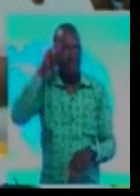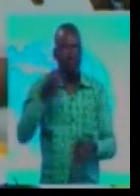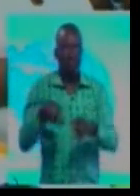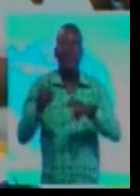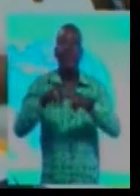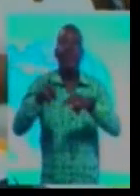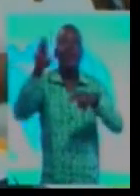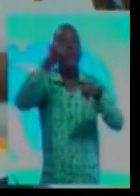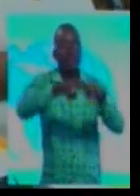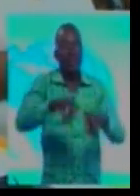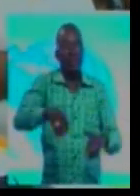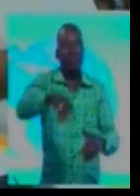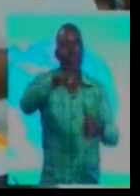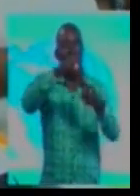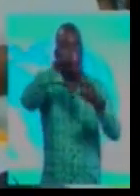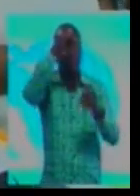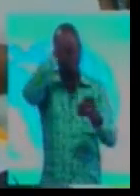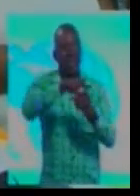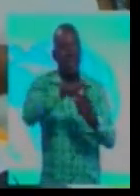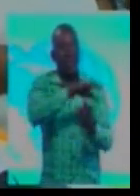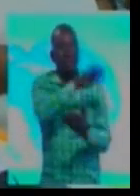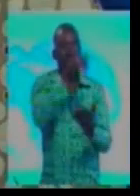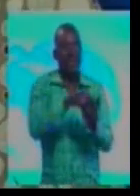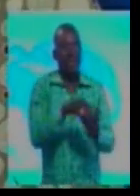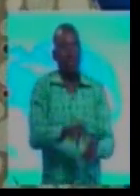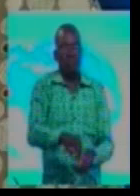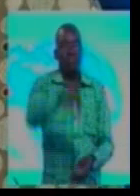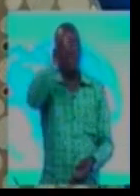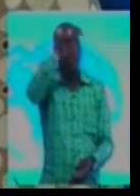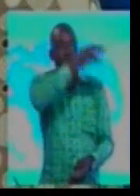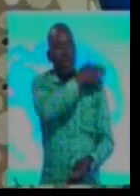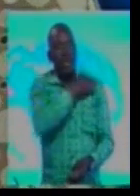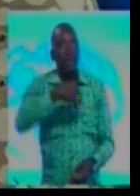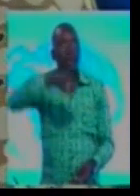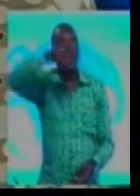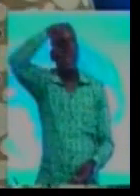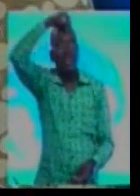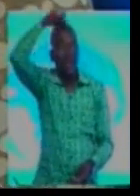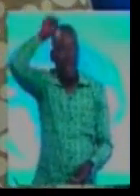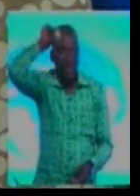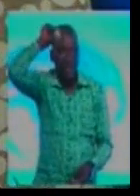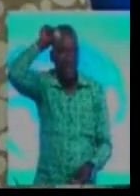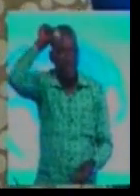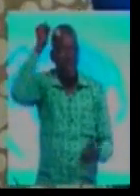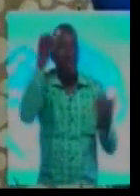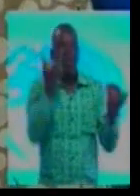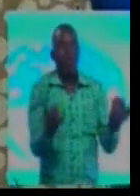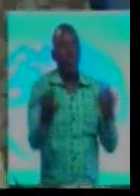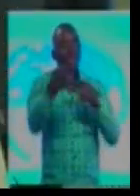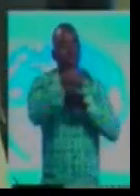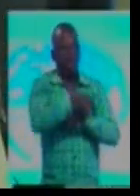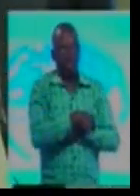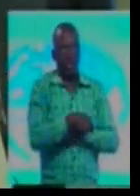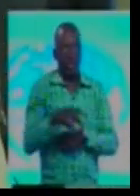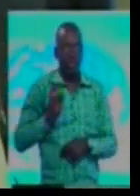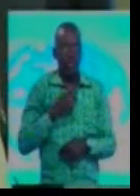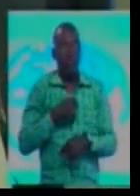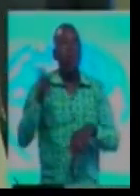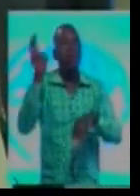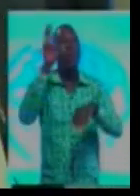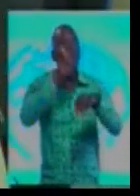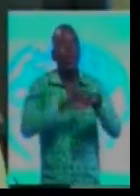augmentent particulièrement dans les régions du centre-nord et du Sahel. Aujourd'hui, nous devons mettre l'accent sur